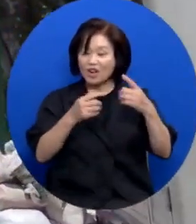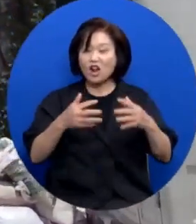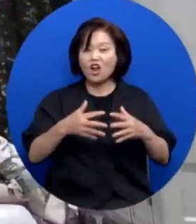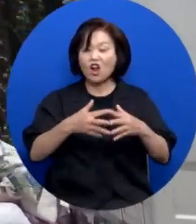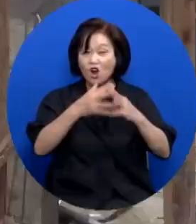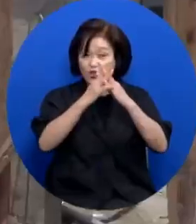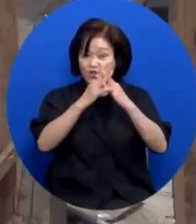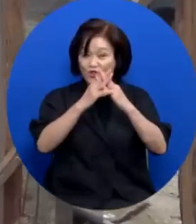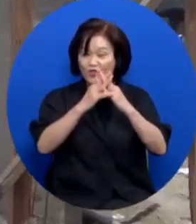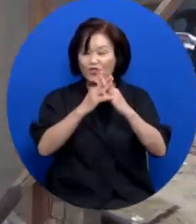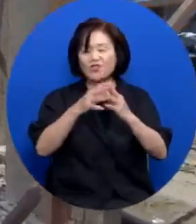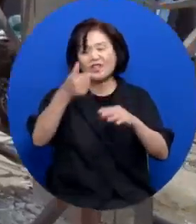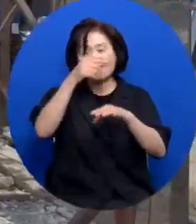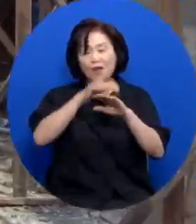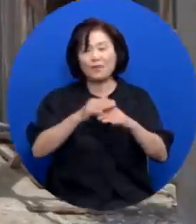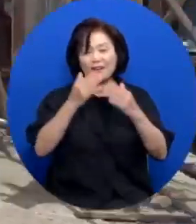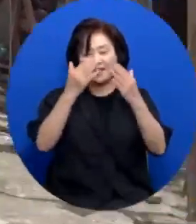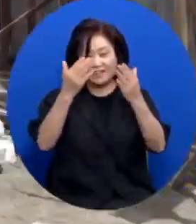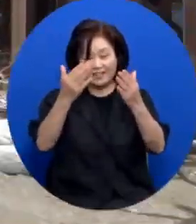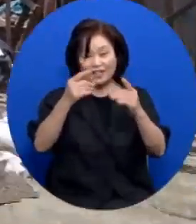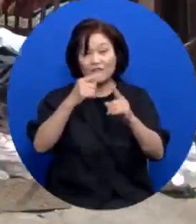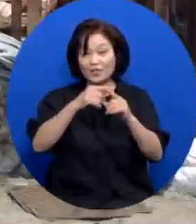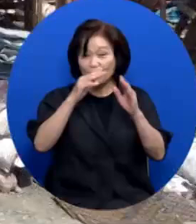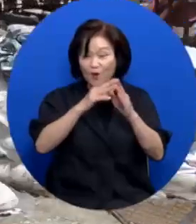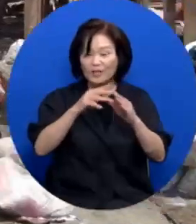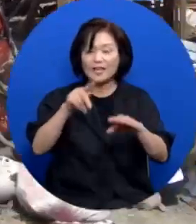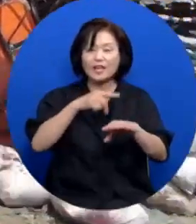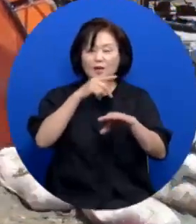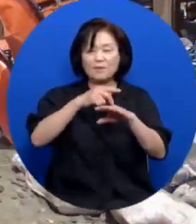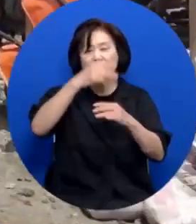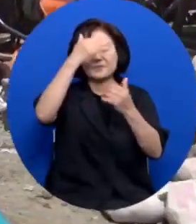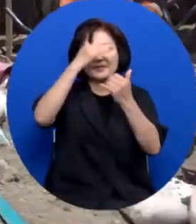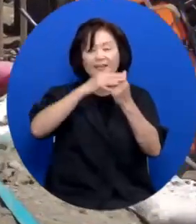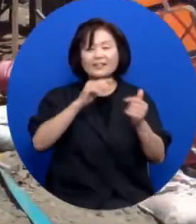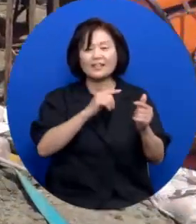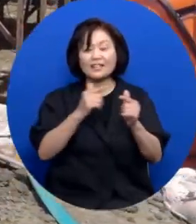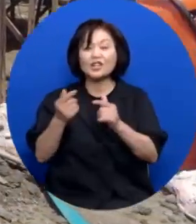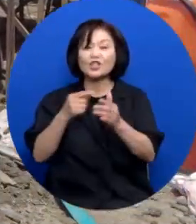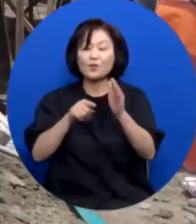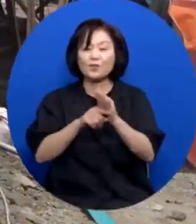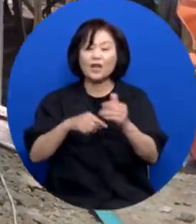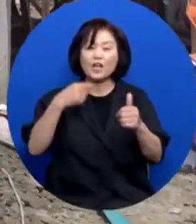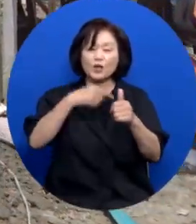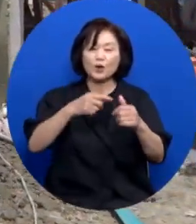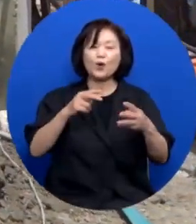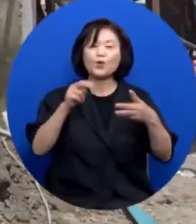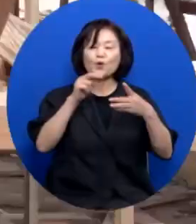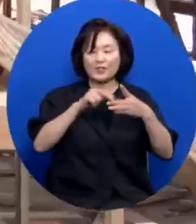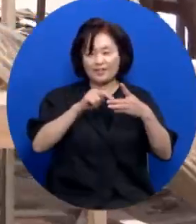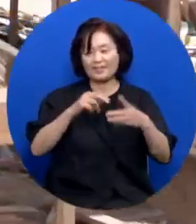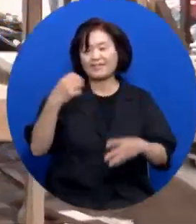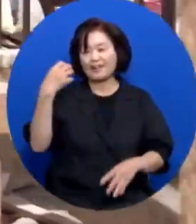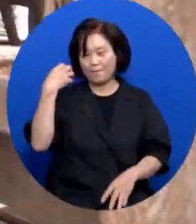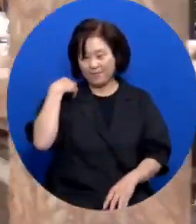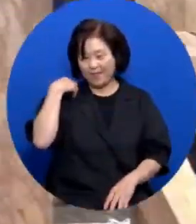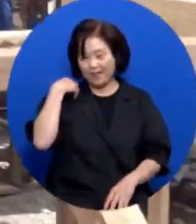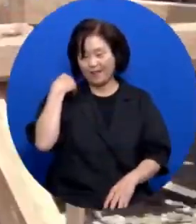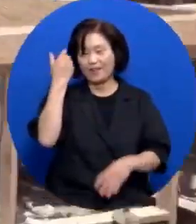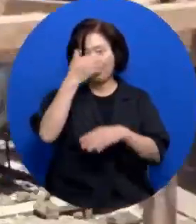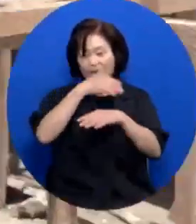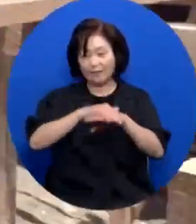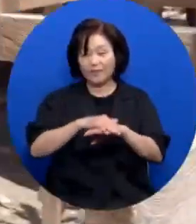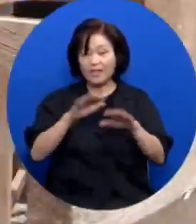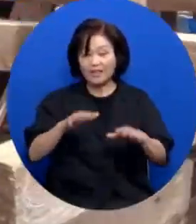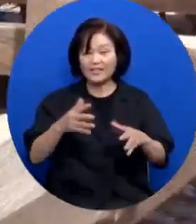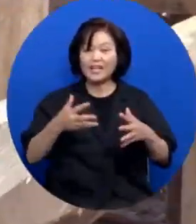뿔로 주님의 교회는 지역 사회에서 필리핀 다음 세대들을 위한 교육 센터의 역할을 감당할 계획입니다. 현재 건축이